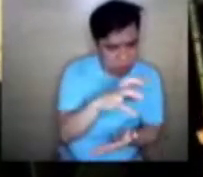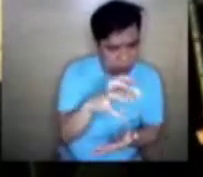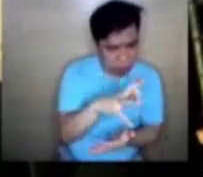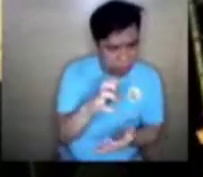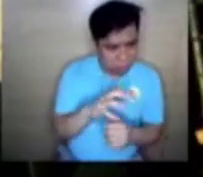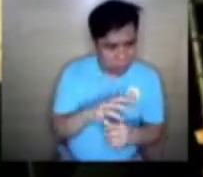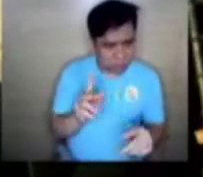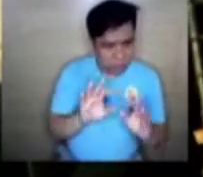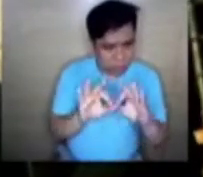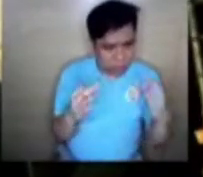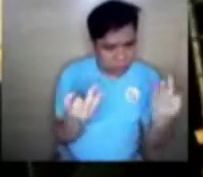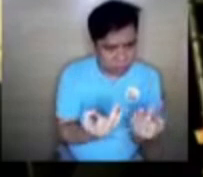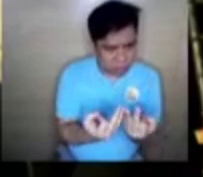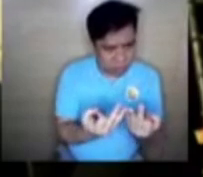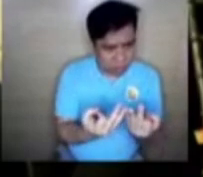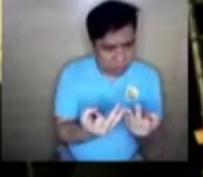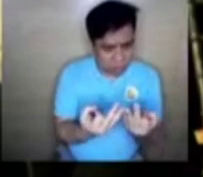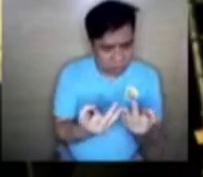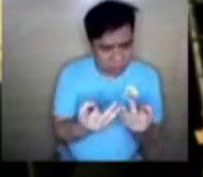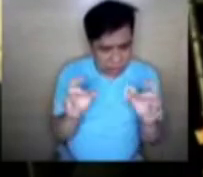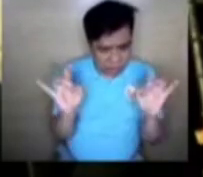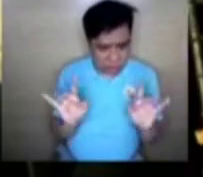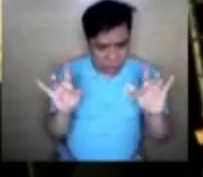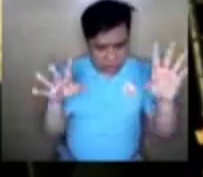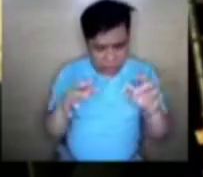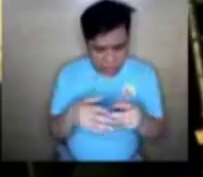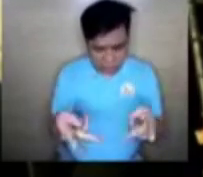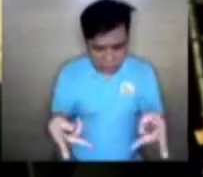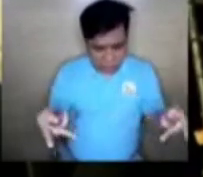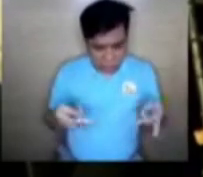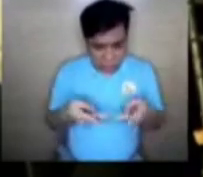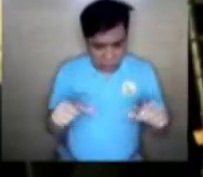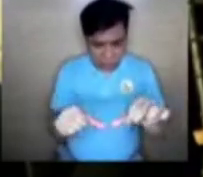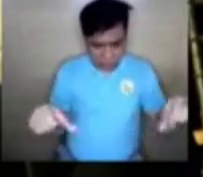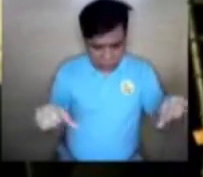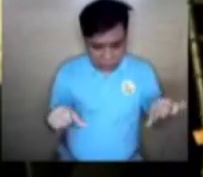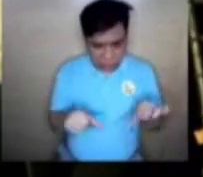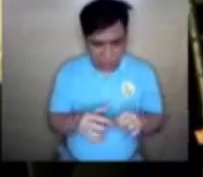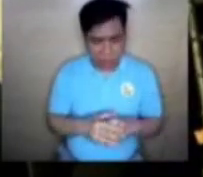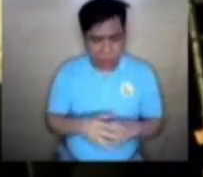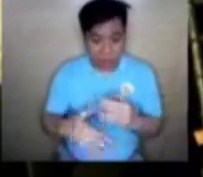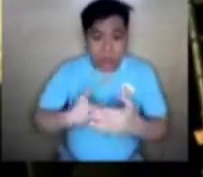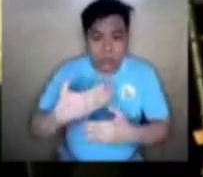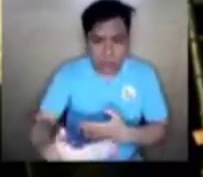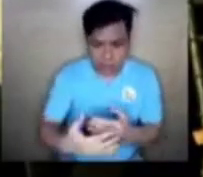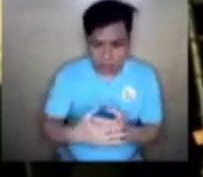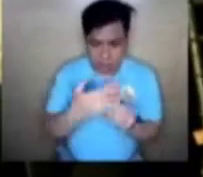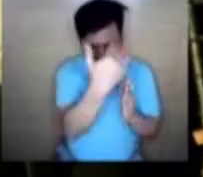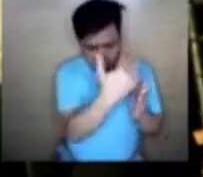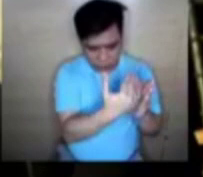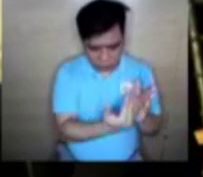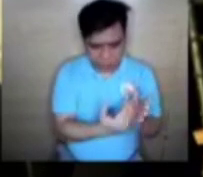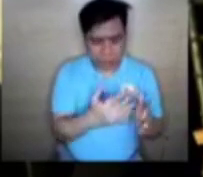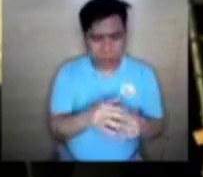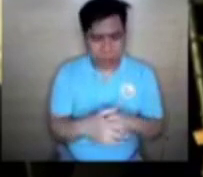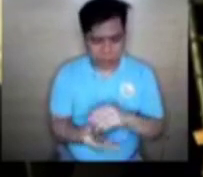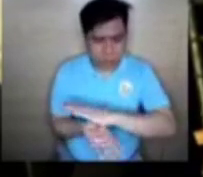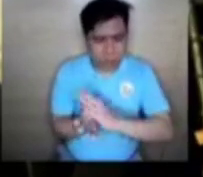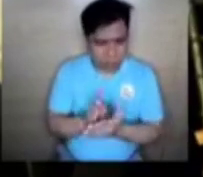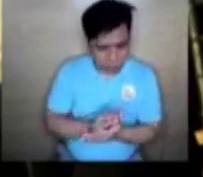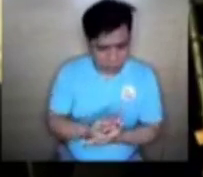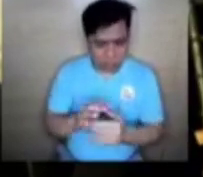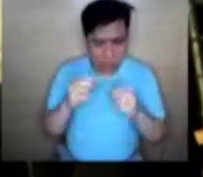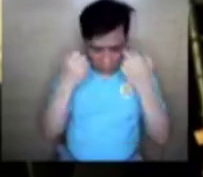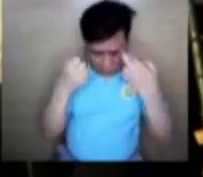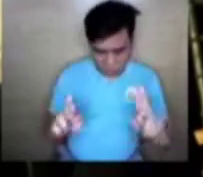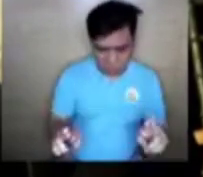pang pamilya na nasa danger zone ng West Bank. Sa susunod na po mga detalye nito. Bilang isang lungsod, natutunan